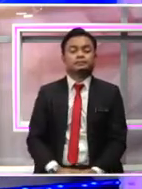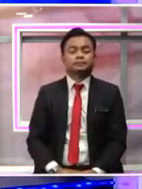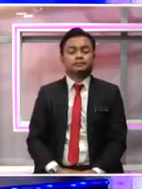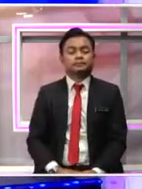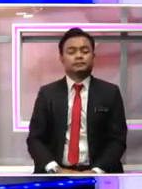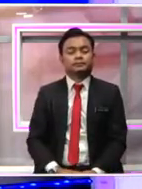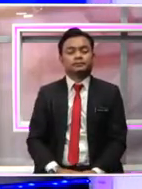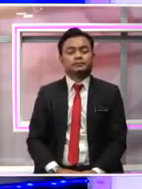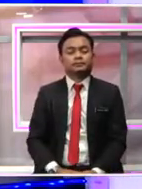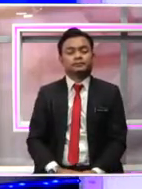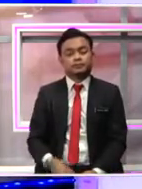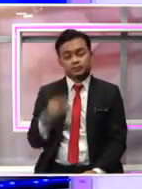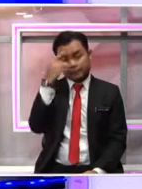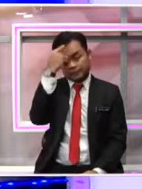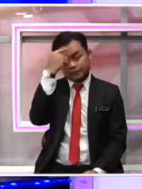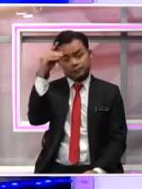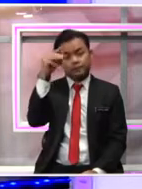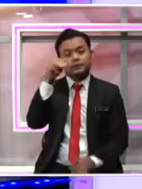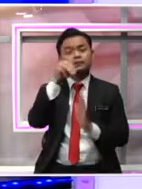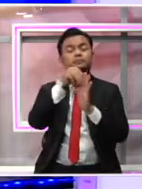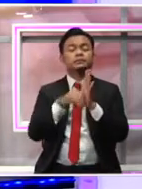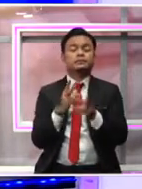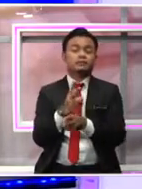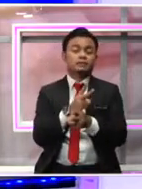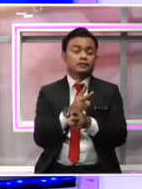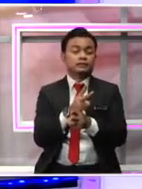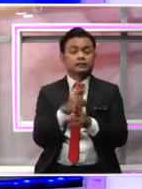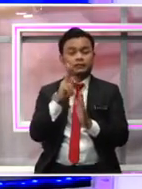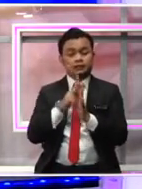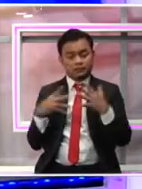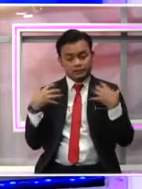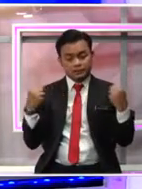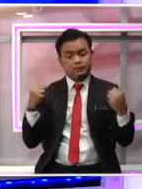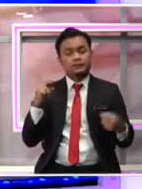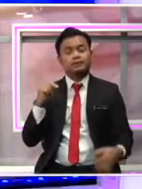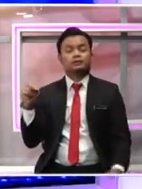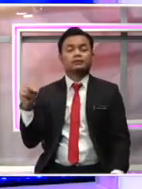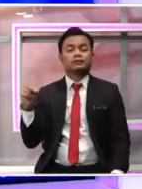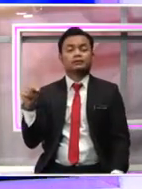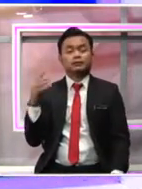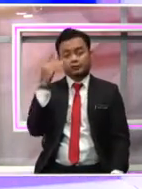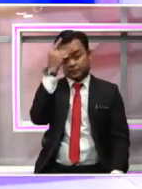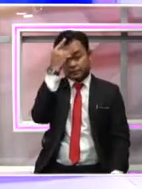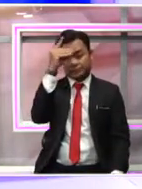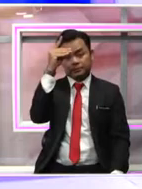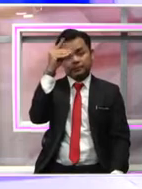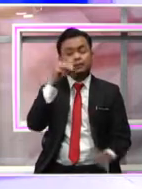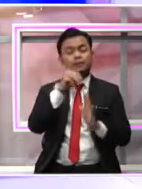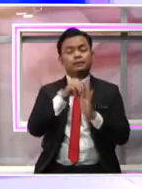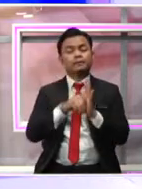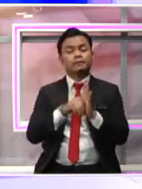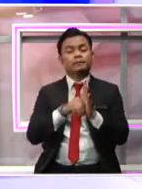Hai demi menjaga kesehatan demi memberi